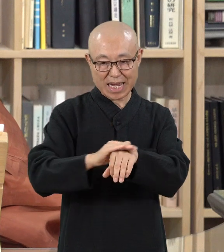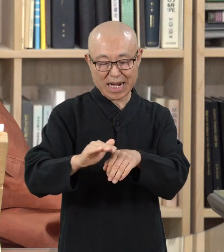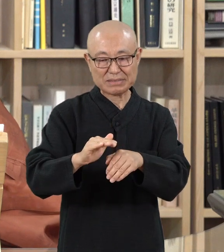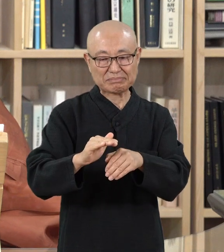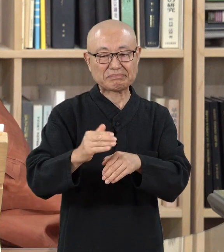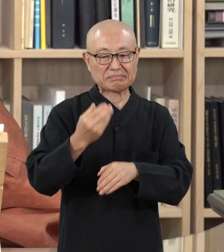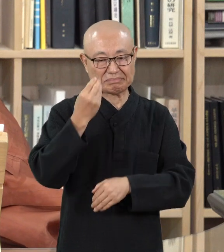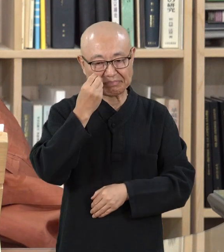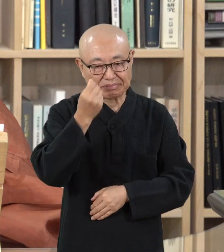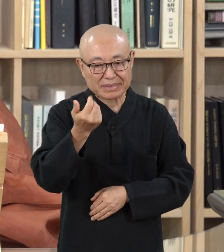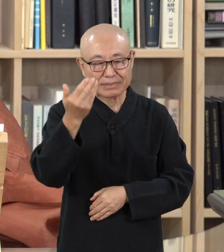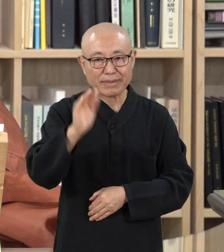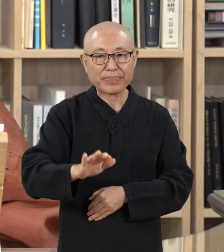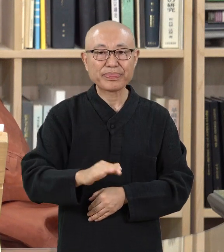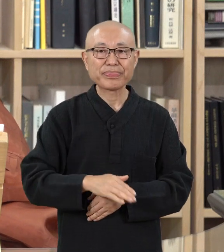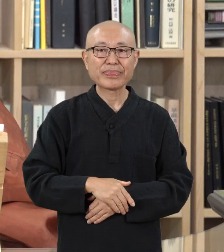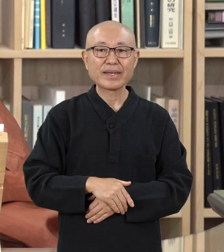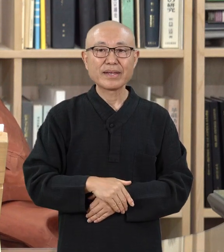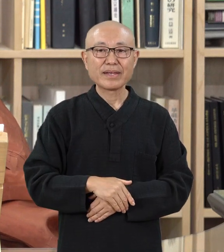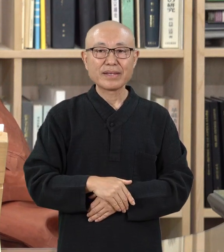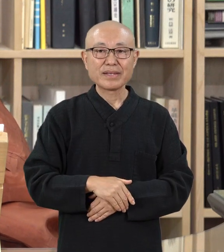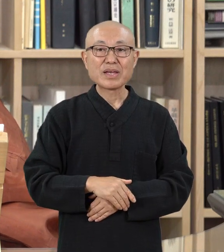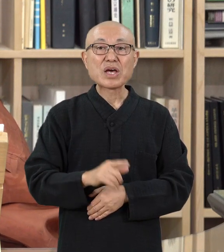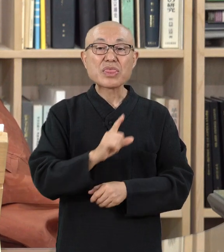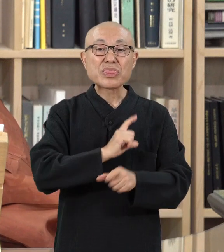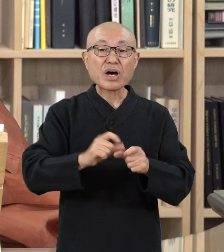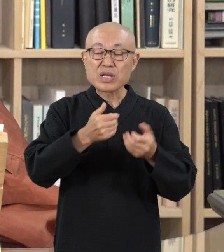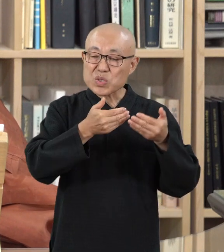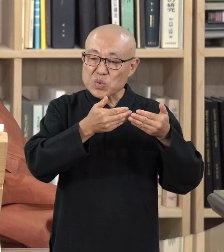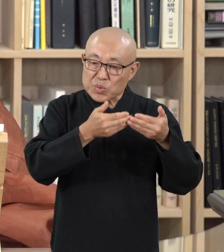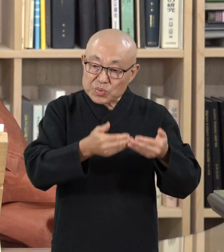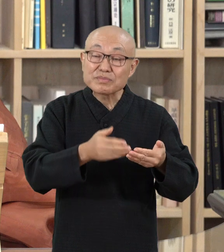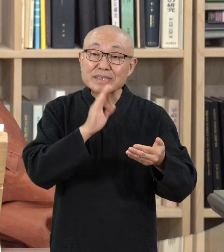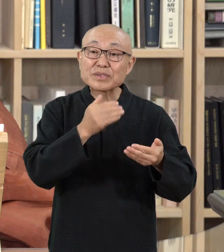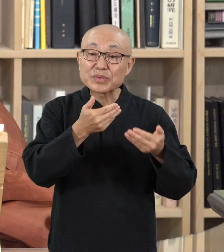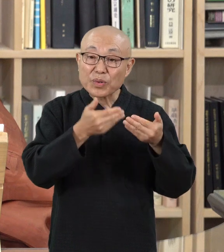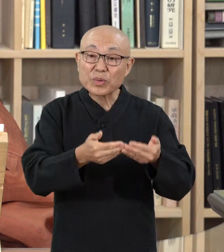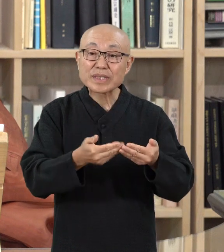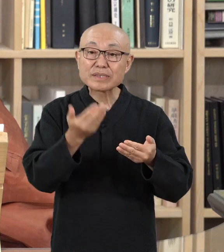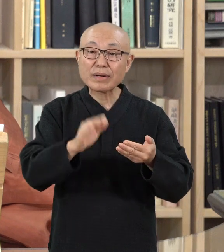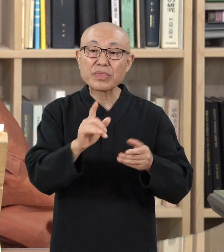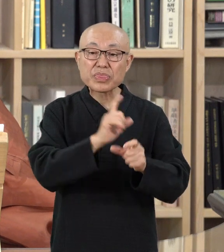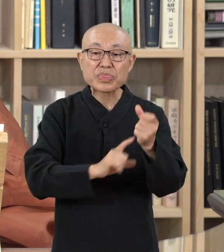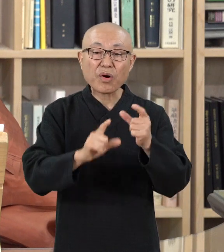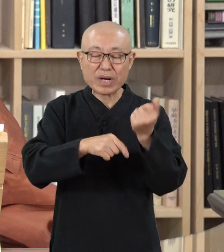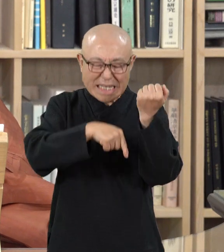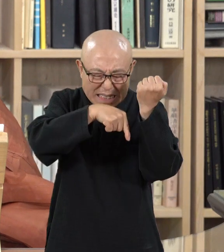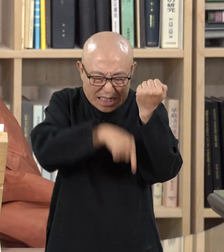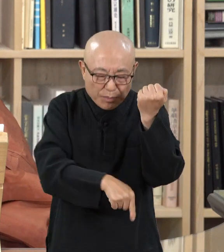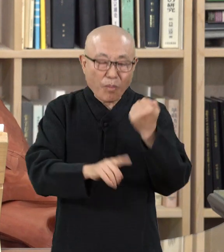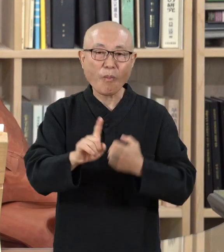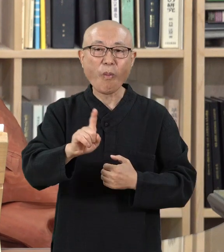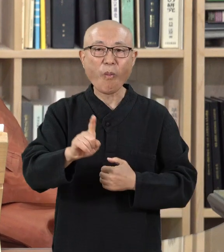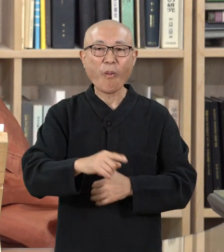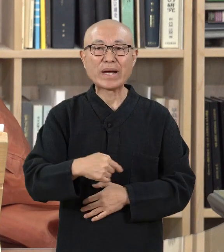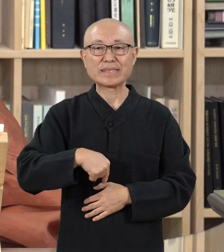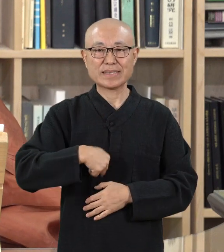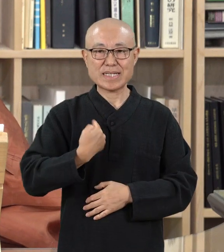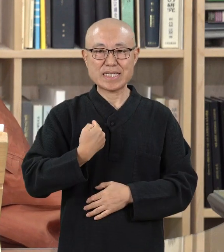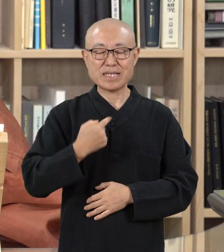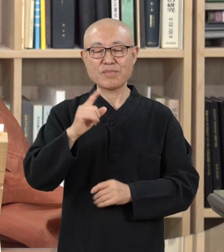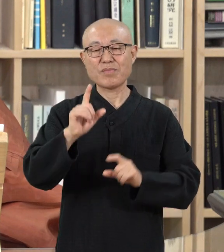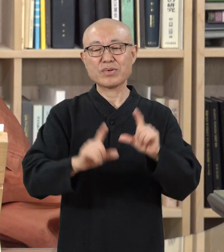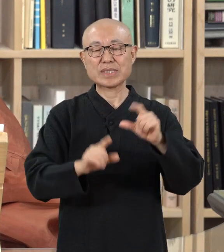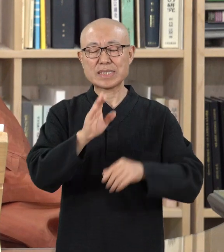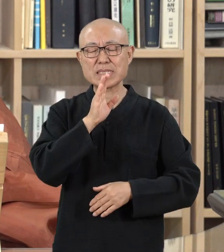수도 있겠지만 그것도 전부 소중한 일이지만 더 근본에는 자신의